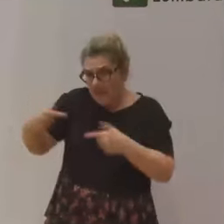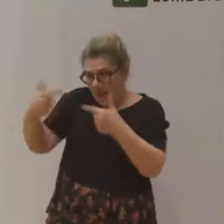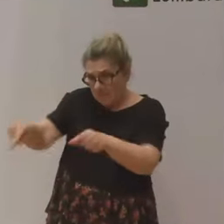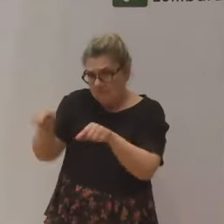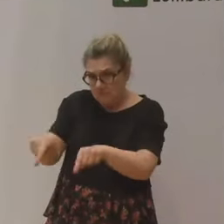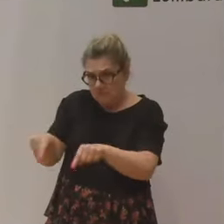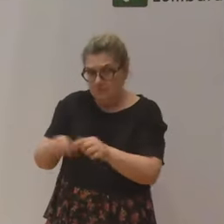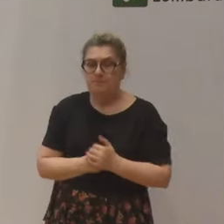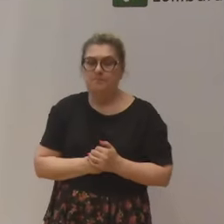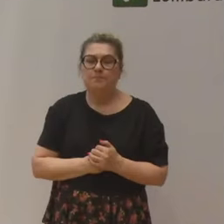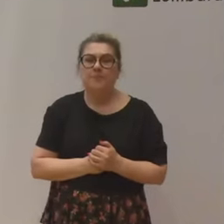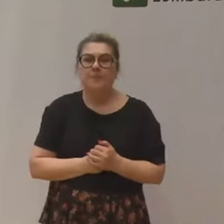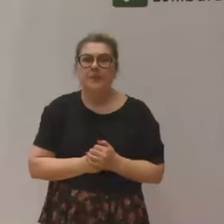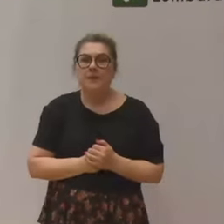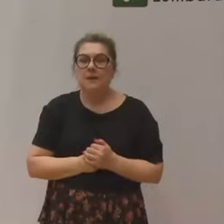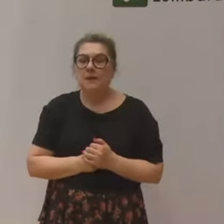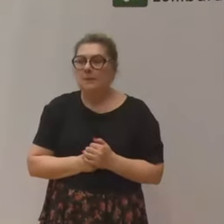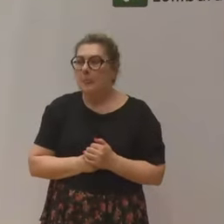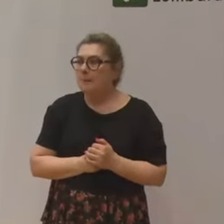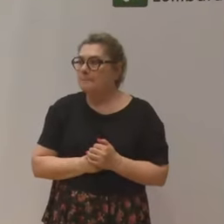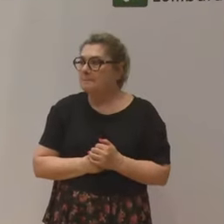residenziali. E